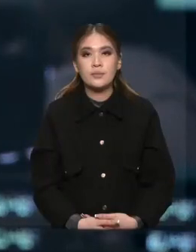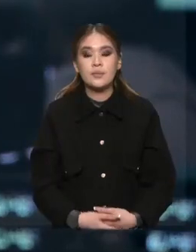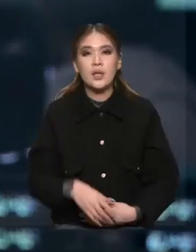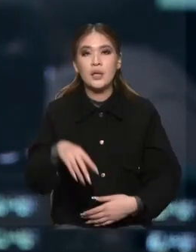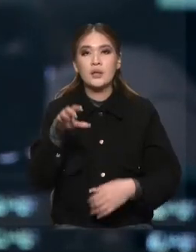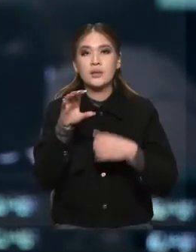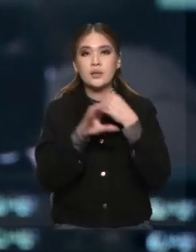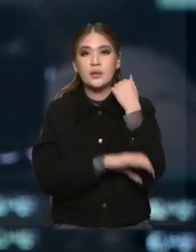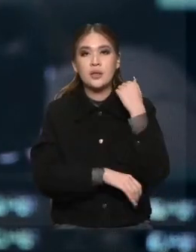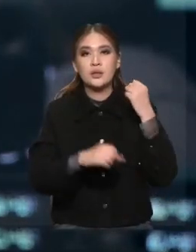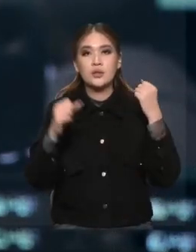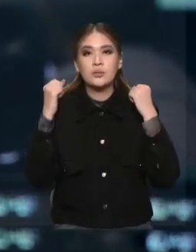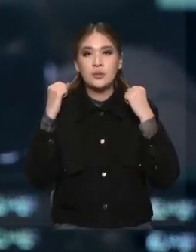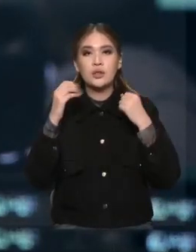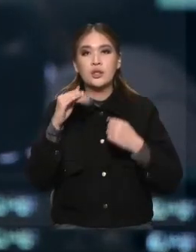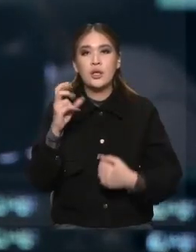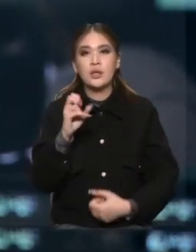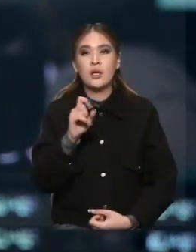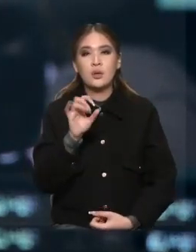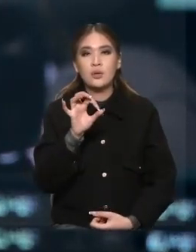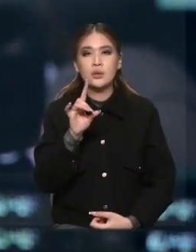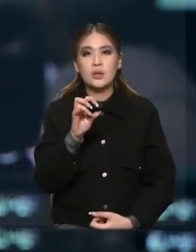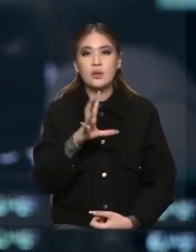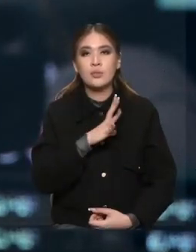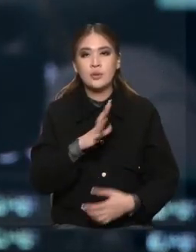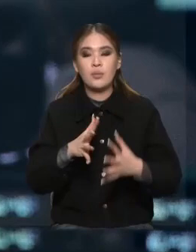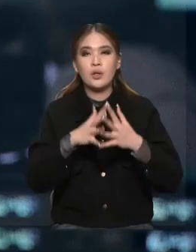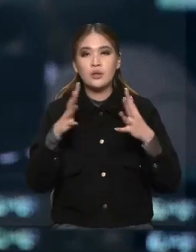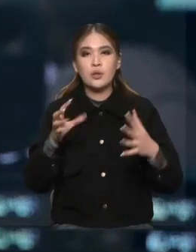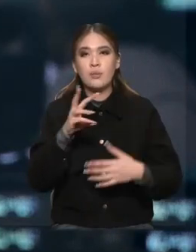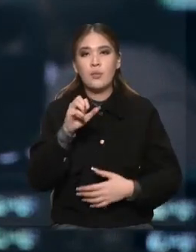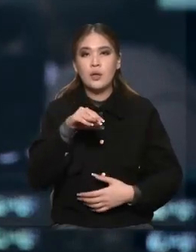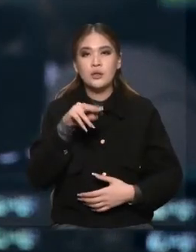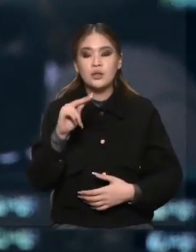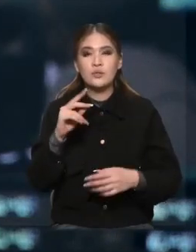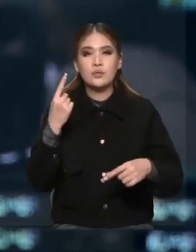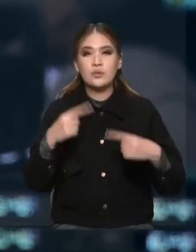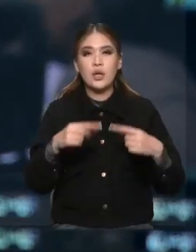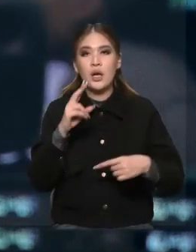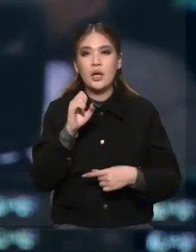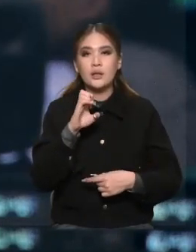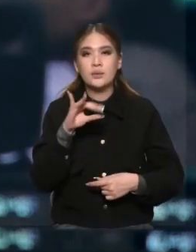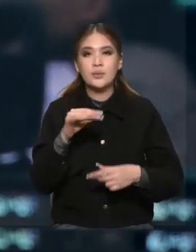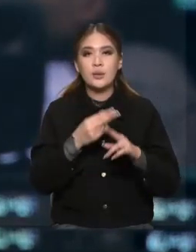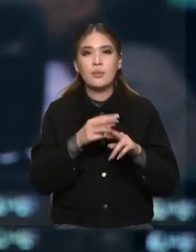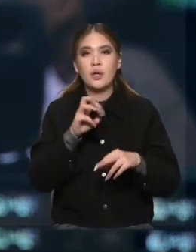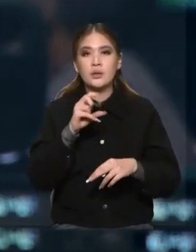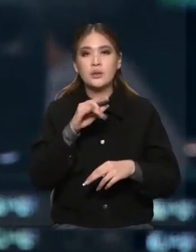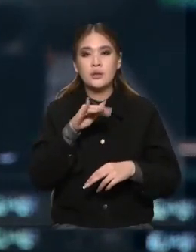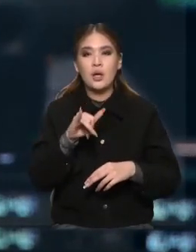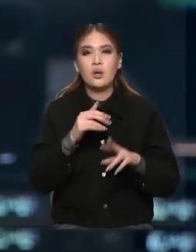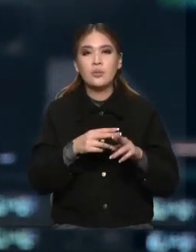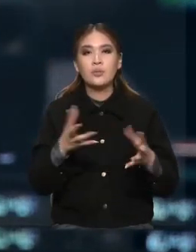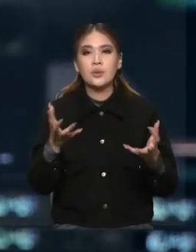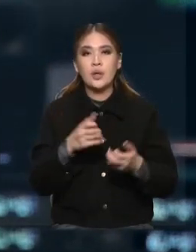И в заключение к новостям спорта. В Жаноузене впервые прошел большой домашний матч футбольного клуба «Каспий». Мангистауская команда принимала на